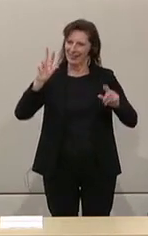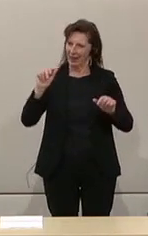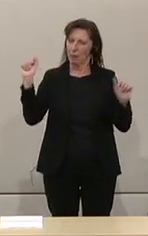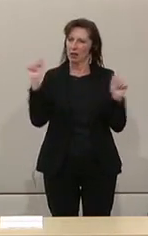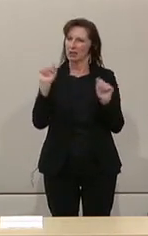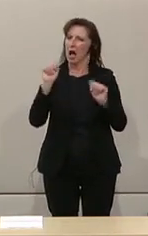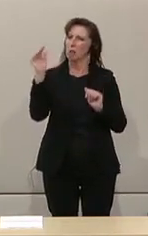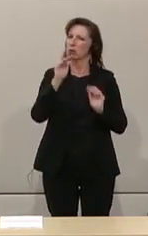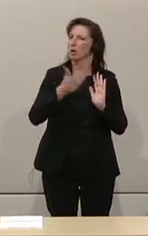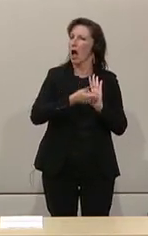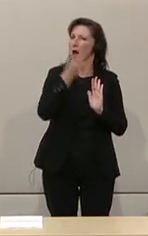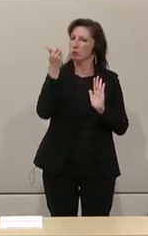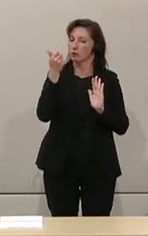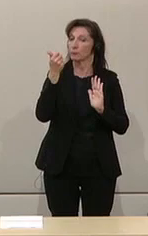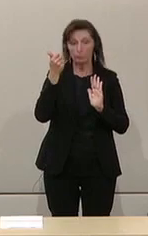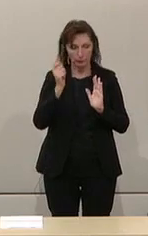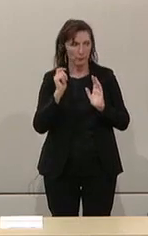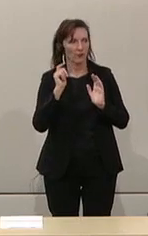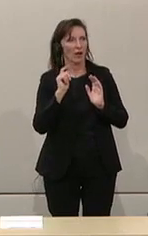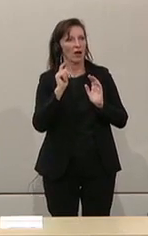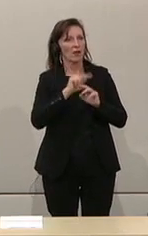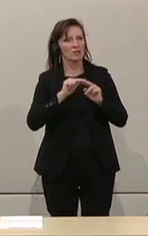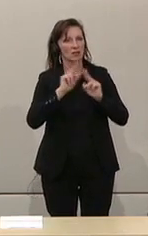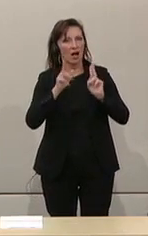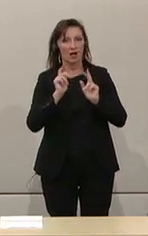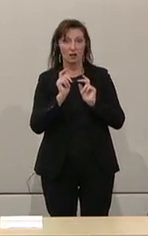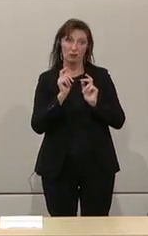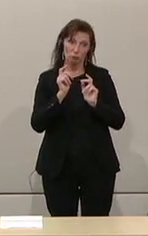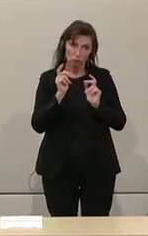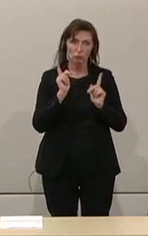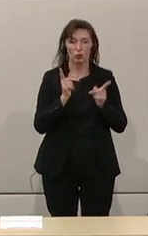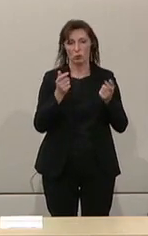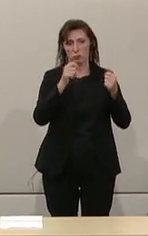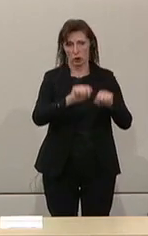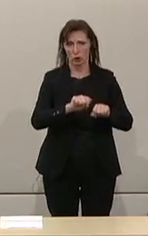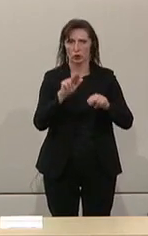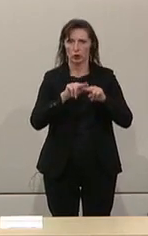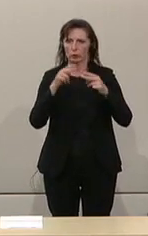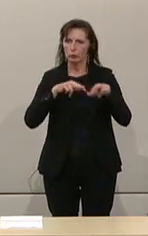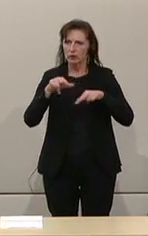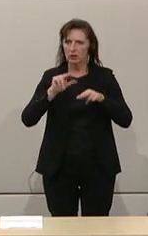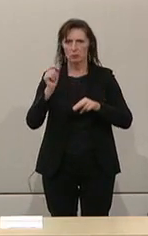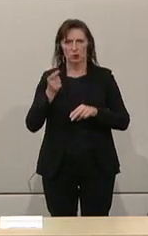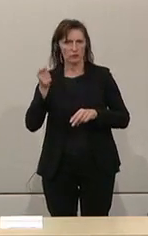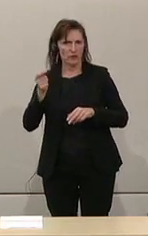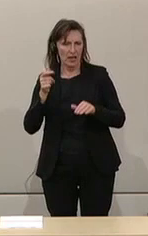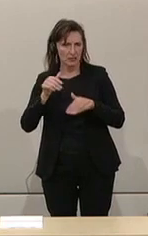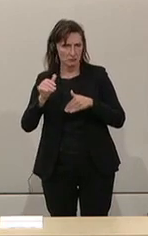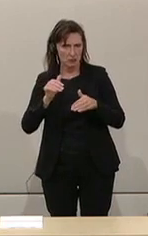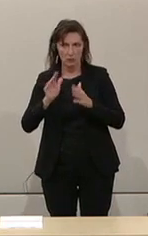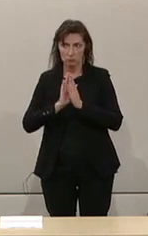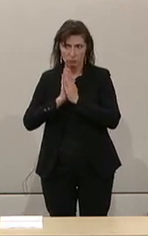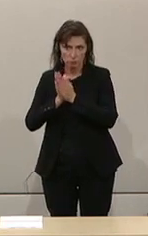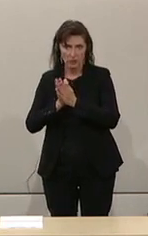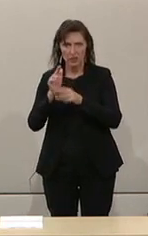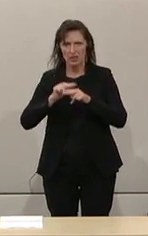kalten Progression. Der Nationalrat wolle beschließen, die Bundesregierung, insbesondere der Finanzminister, wird ersucht, dem